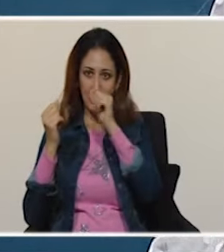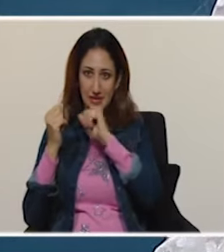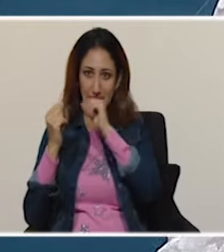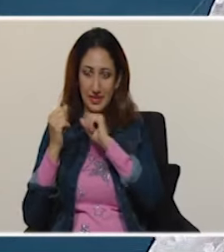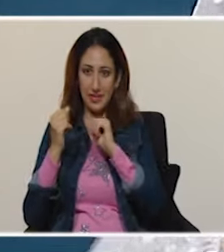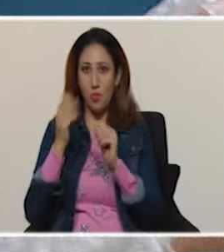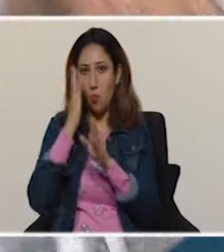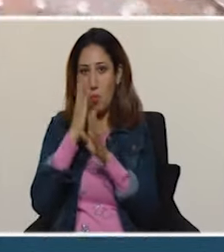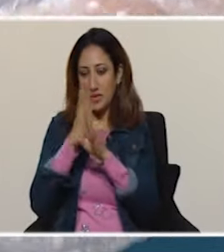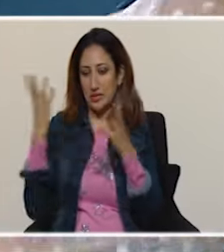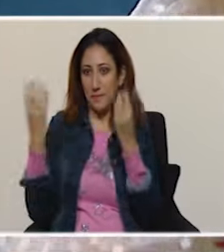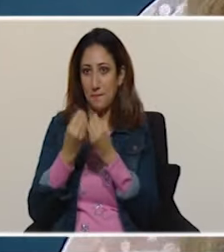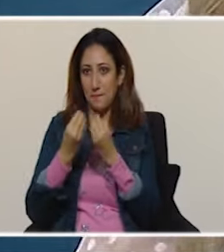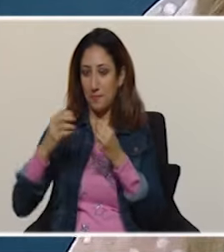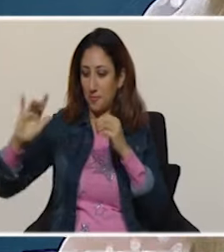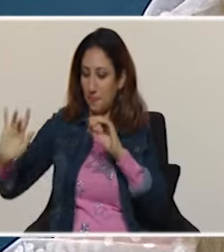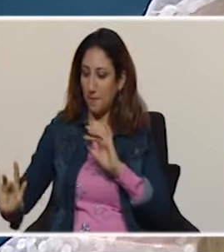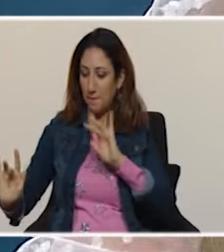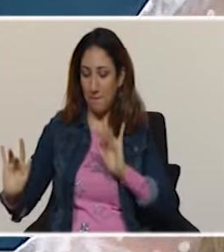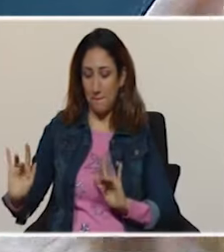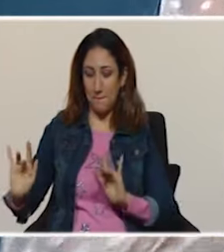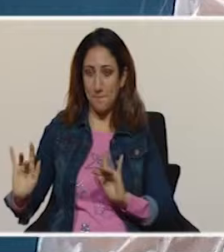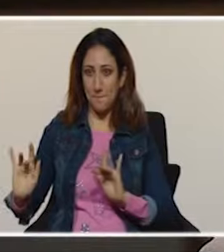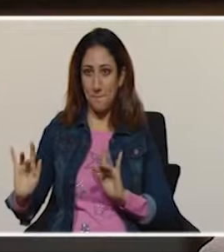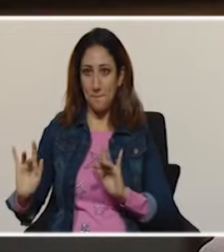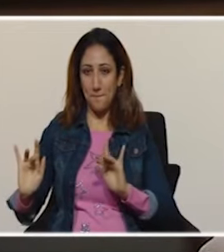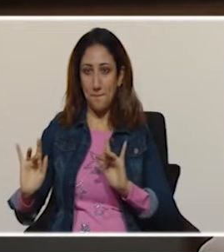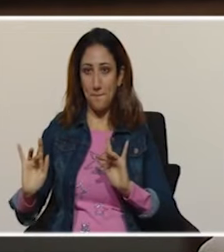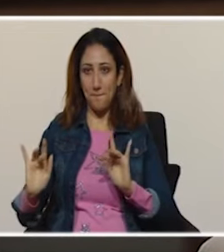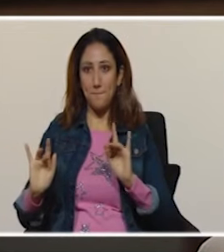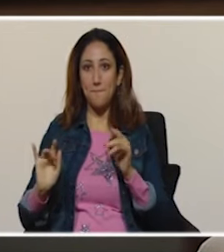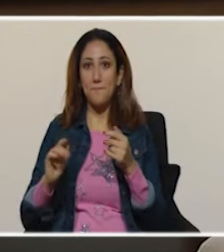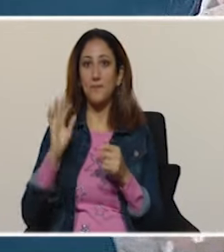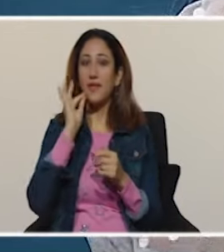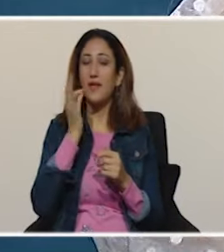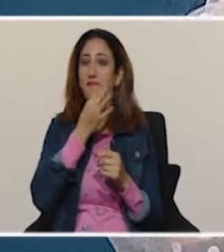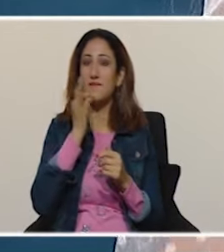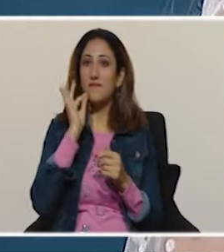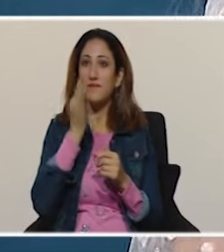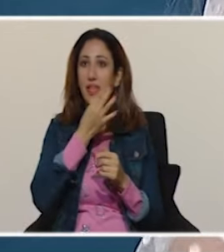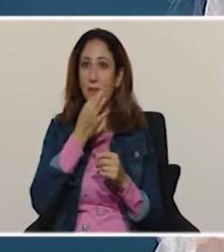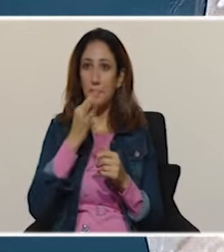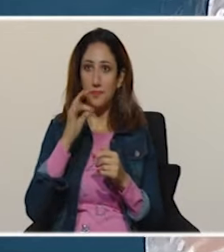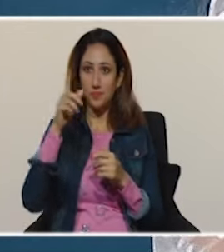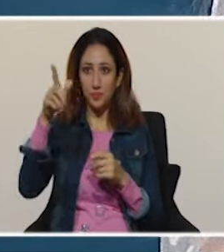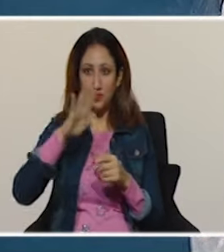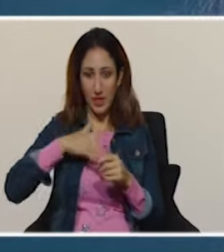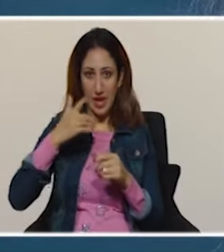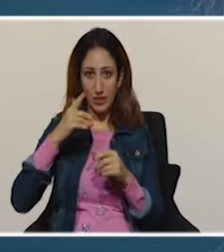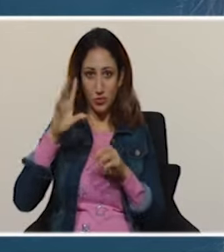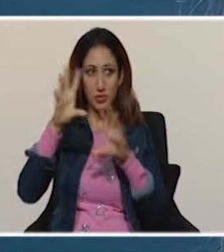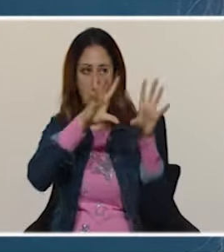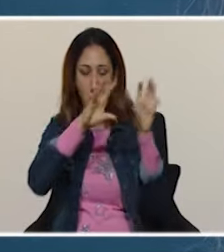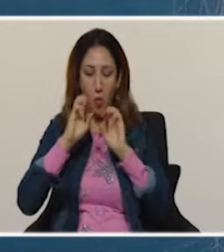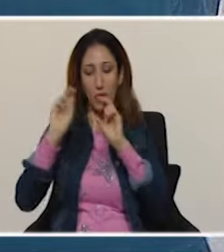نجيب الريحاني جالس على يمينه. طبعا فيلم غزل البنات. بالضبط. أتمنى حضرتك تكون أستاذ